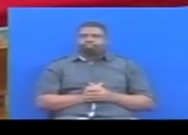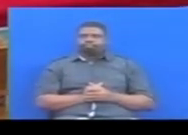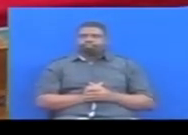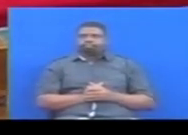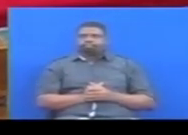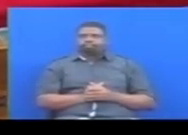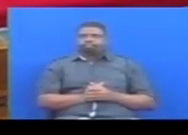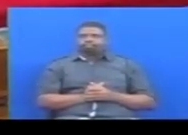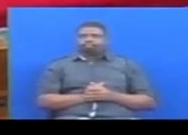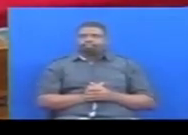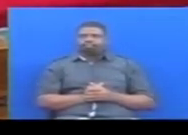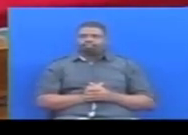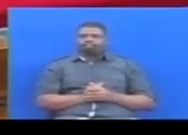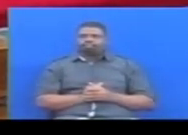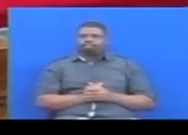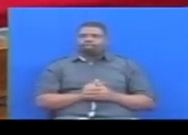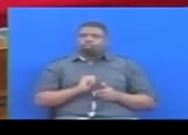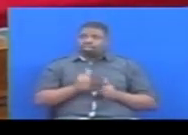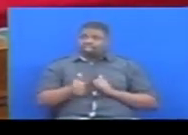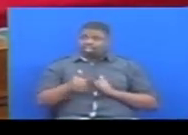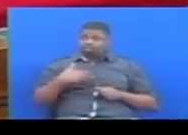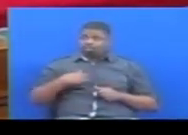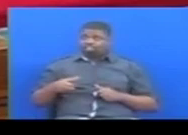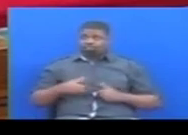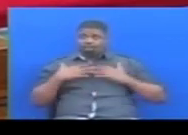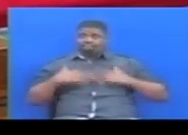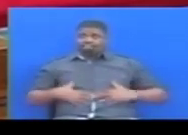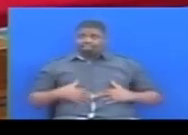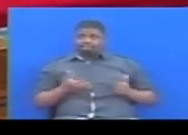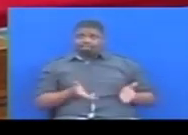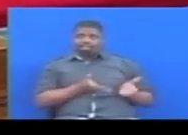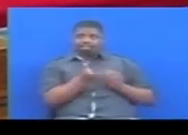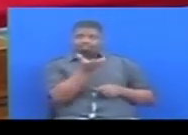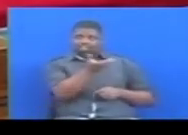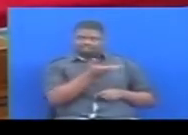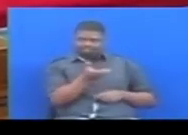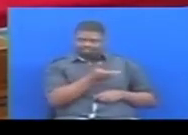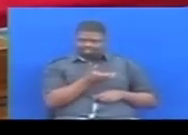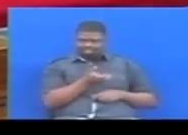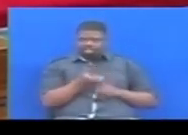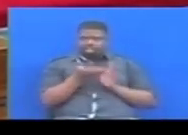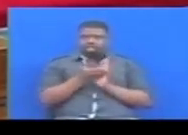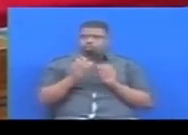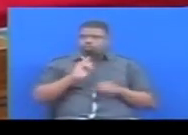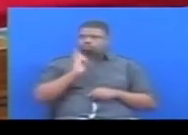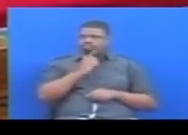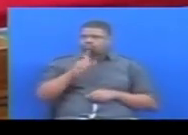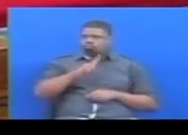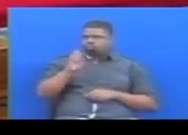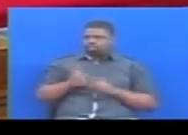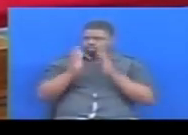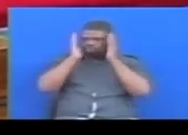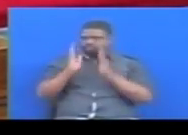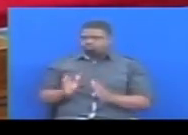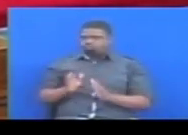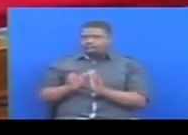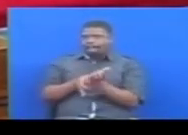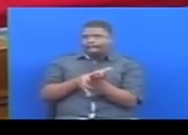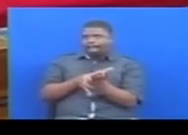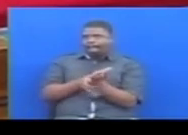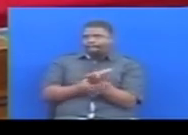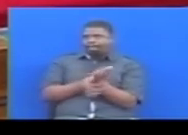Waziri wa Afya, Maendeleo ya Jamii, Jinsia, Wazee na Watoto, naomba kujibu swali la Mheshimiwa Amina Saleh Molel, mbunge wa